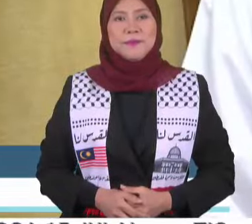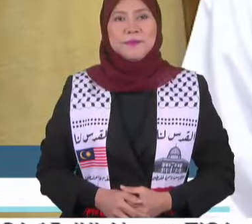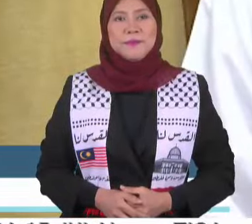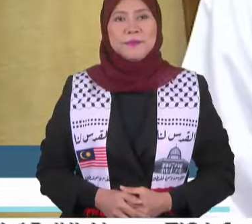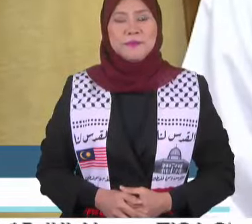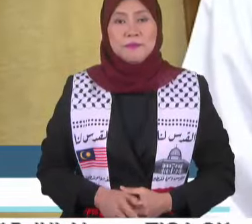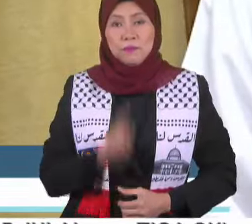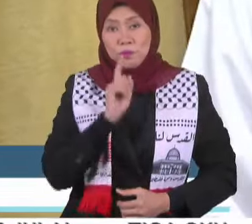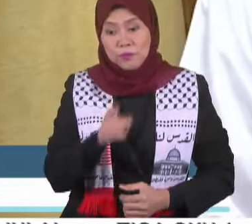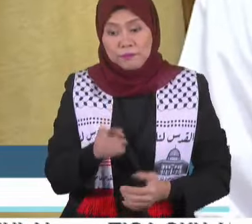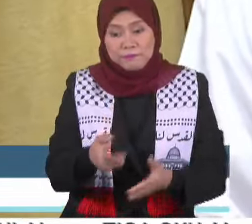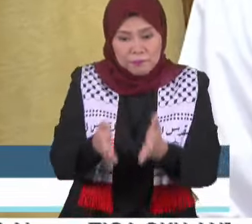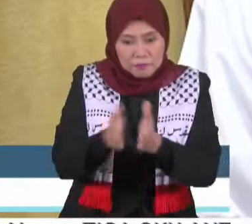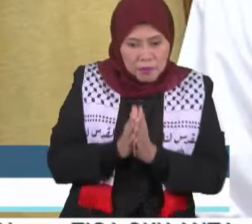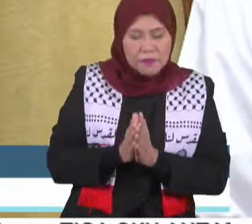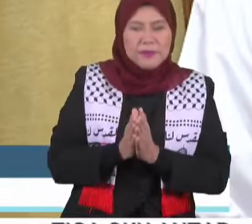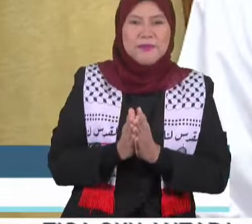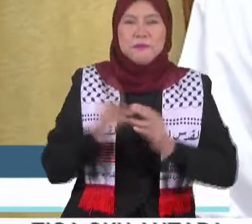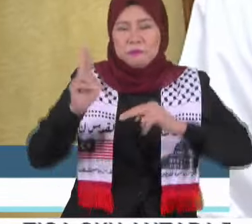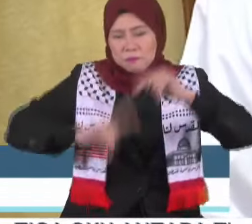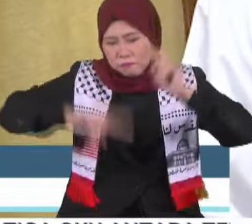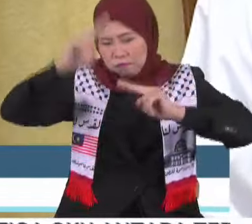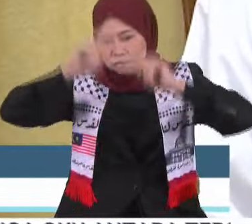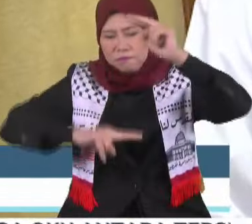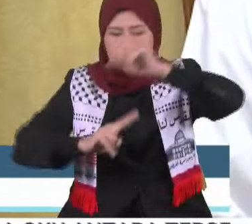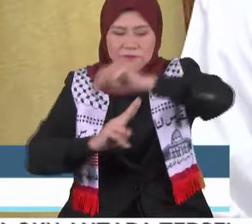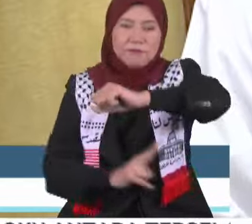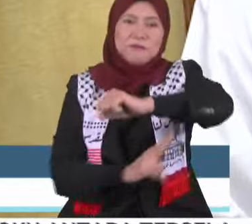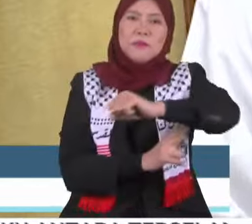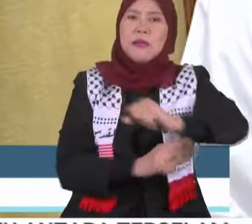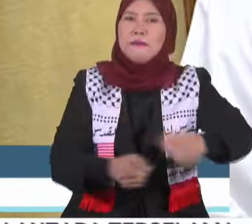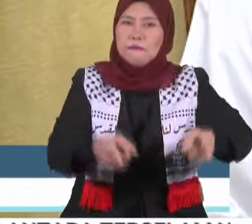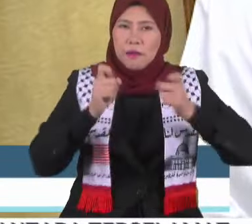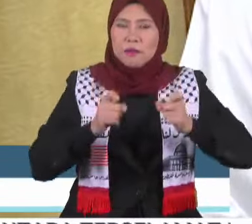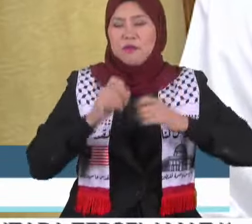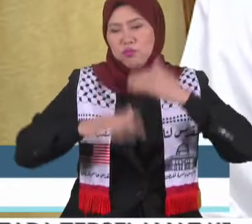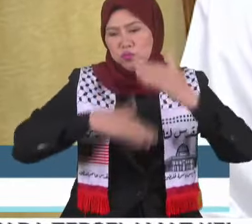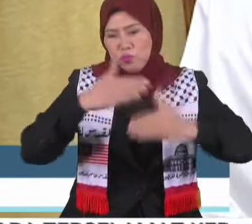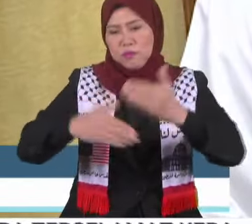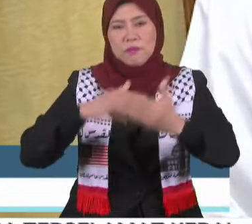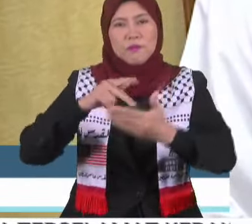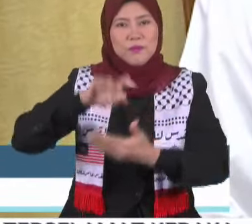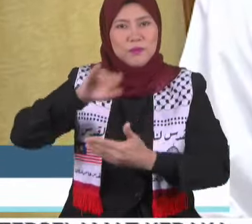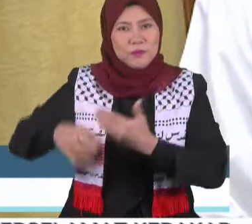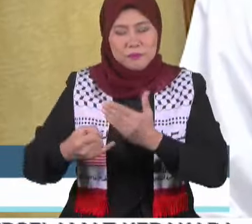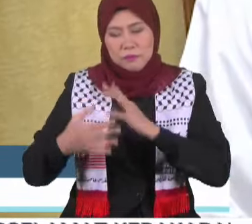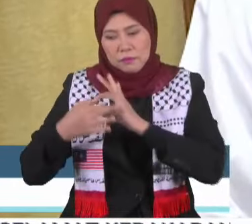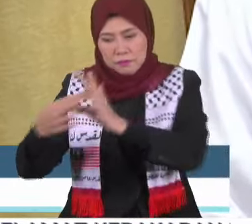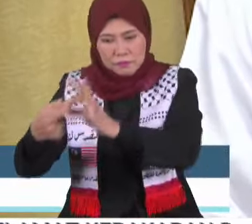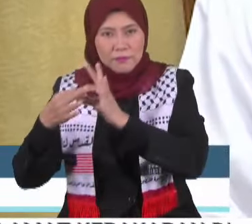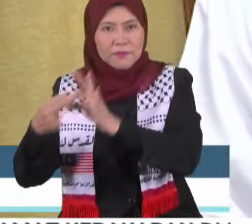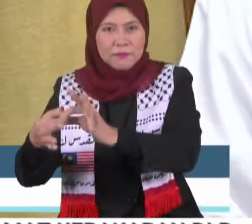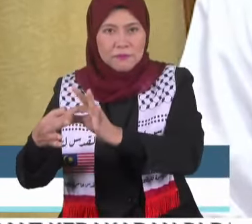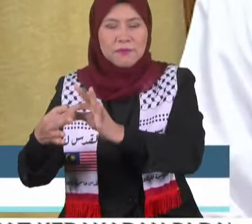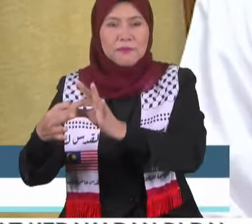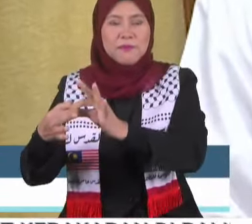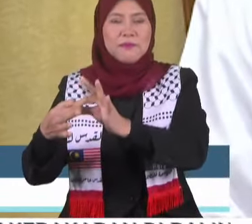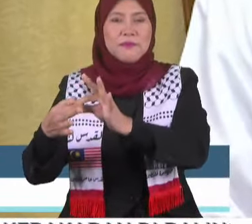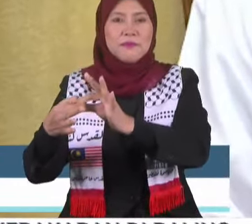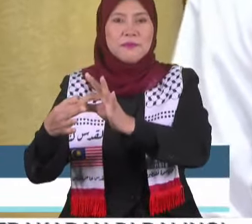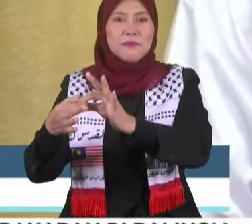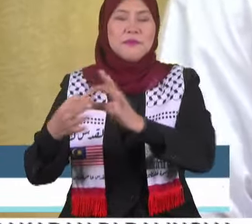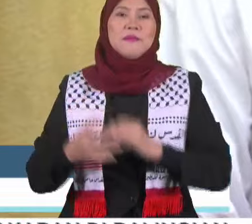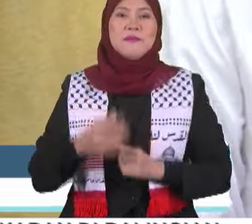Tadi kita minta disegerakan. Ya, jadi satu keutamaan projek kerjasama di